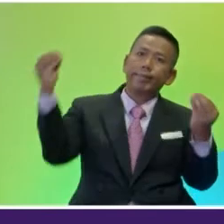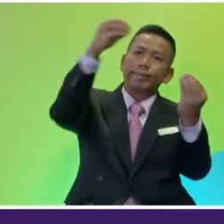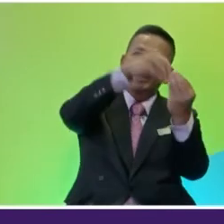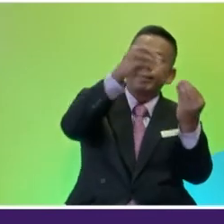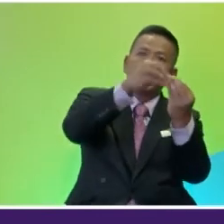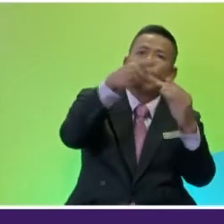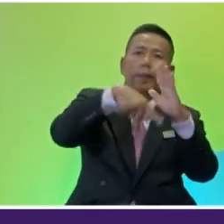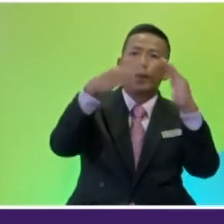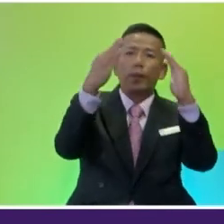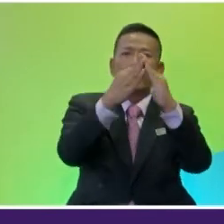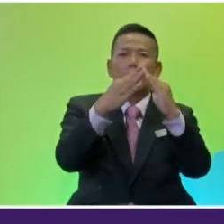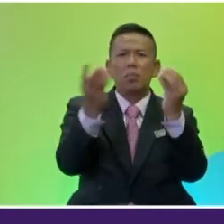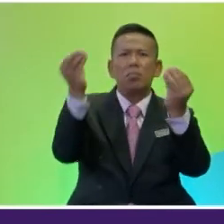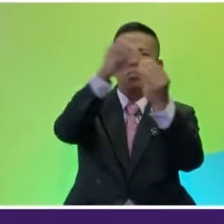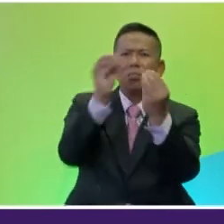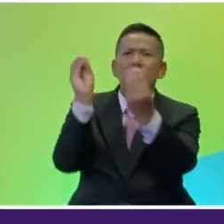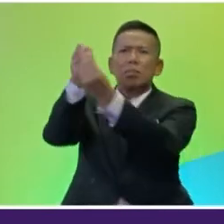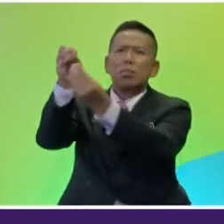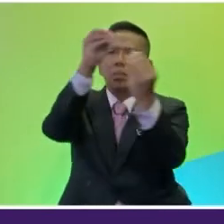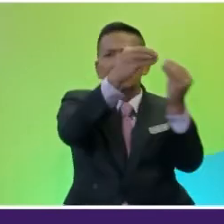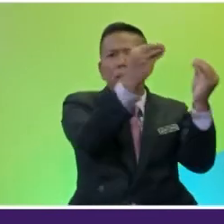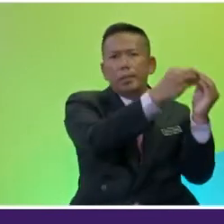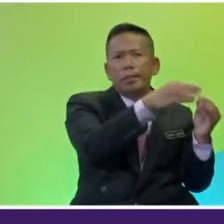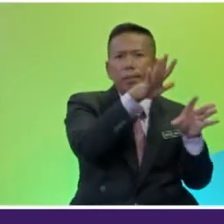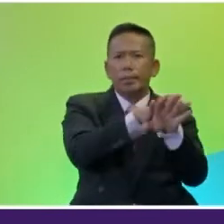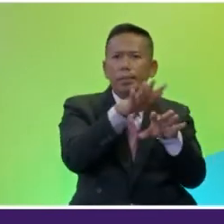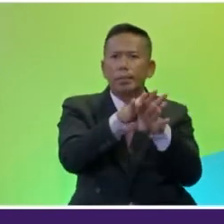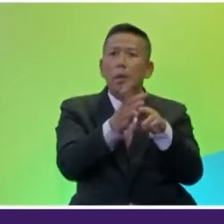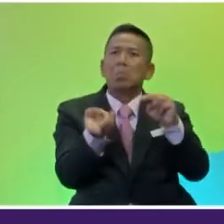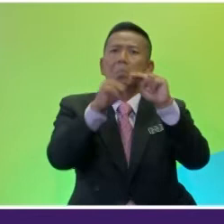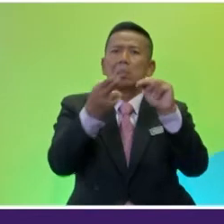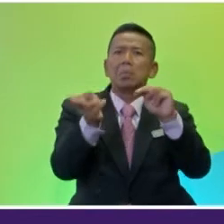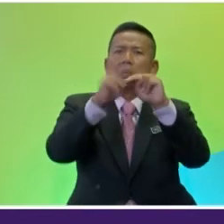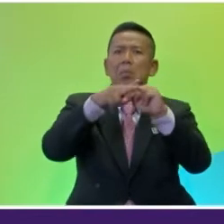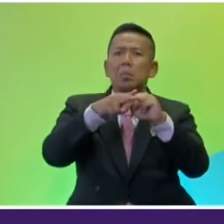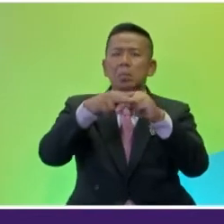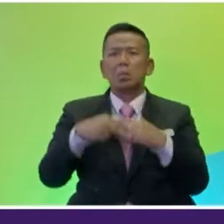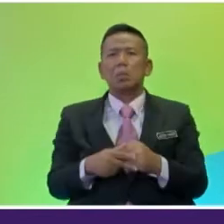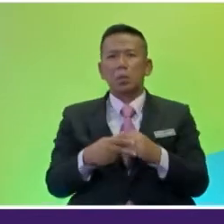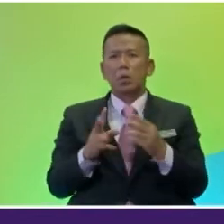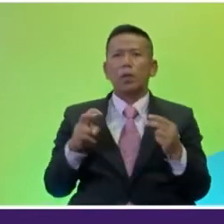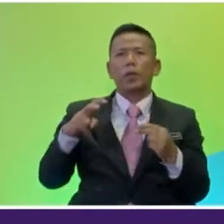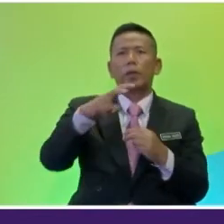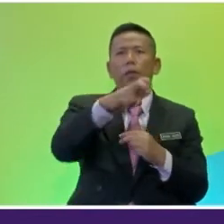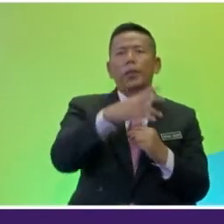perumahannya dan menduplikasikan ataupun menggantikan diri di dalam Perumahan